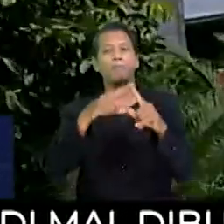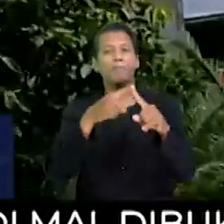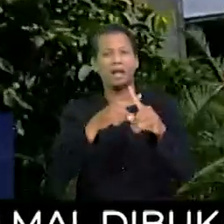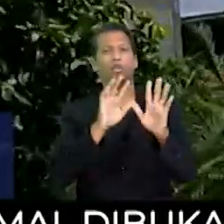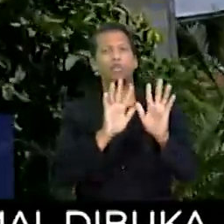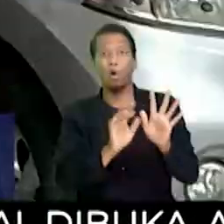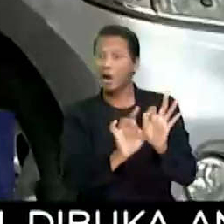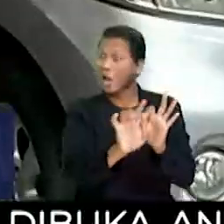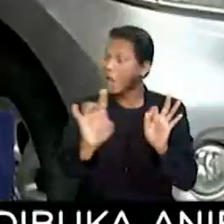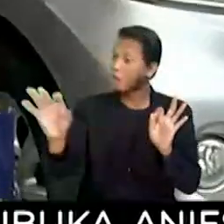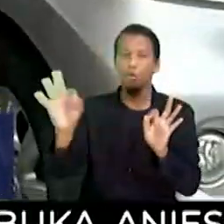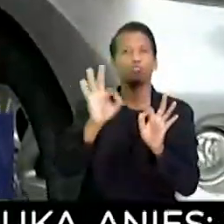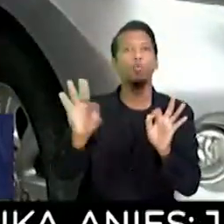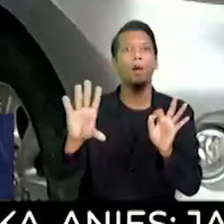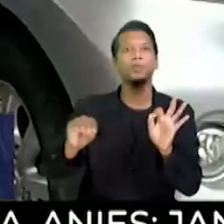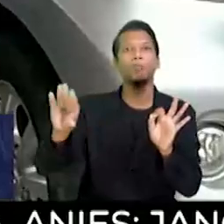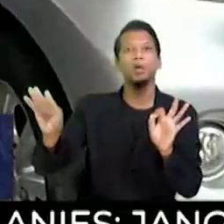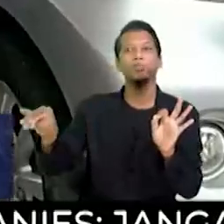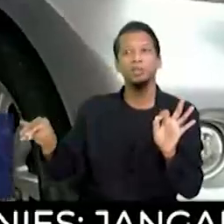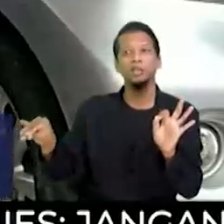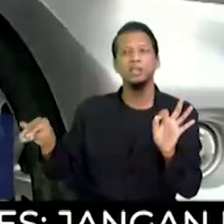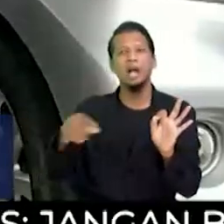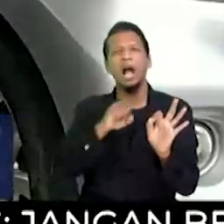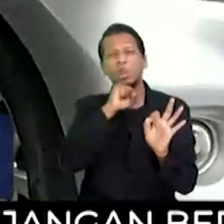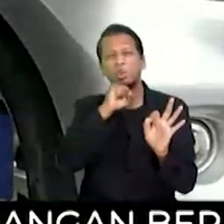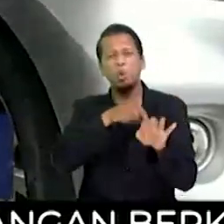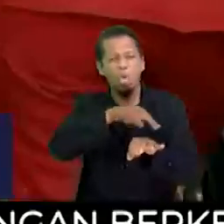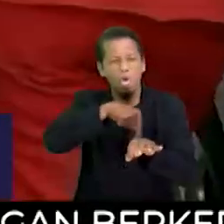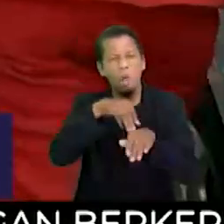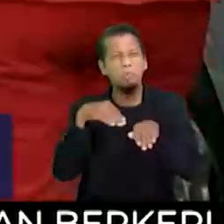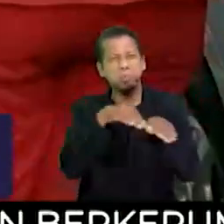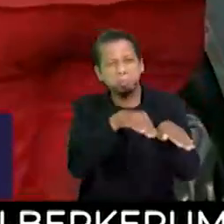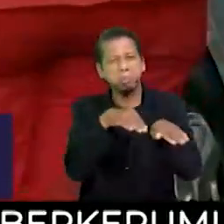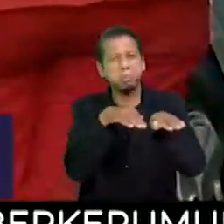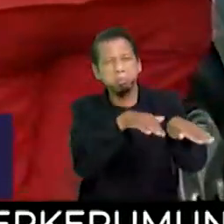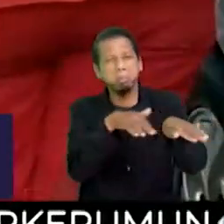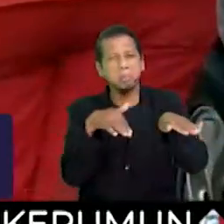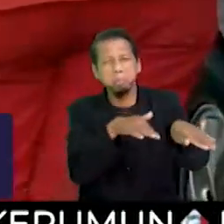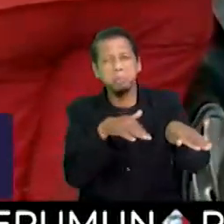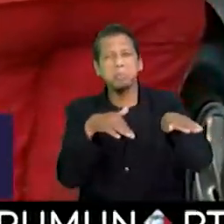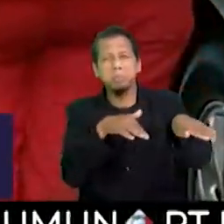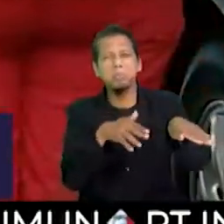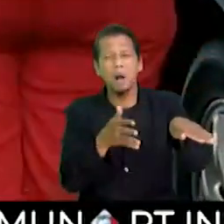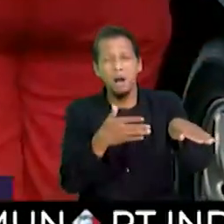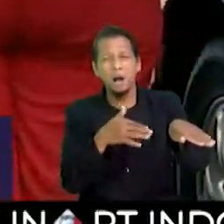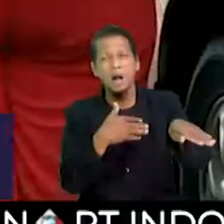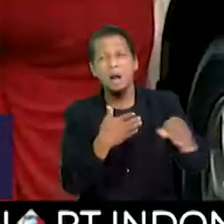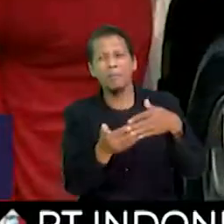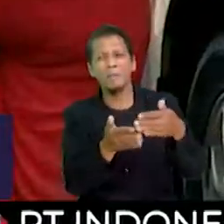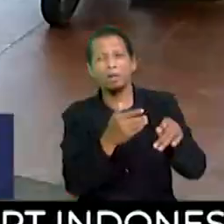kosong. Warga rela antri hingga berjam-jam untuk mendapatkan BBM meski mereka harus membayar lebih mahal dibandingkan BBM jenis